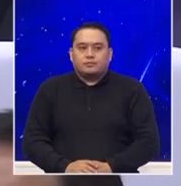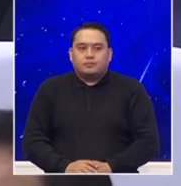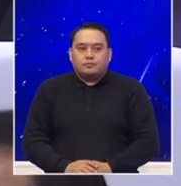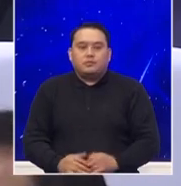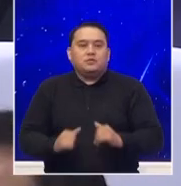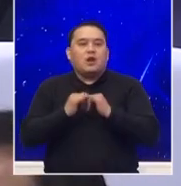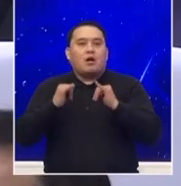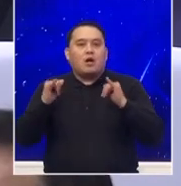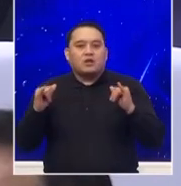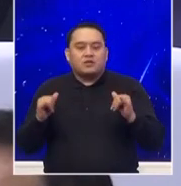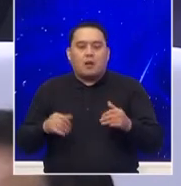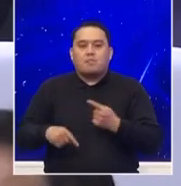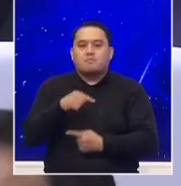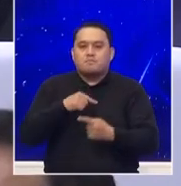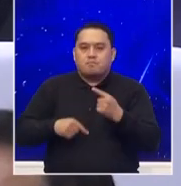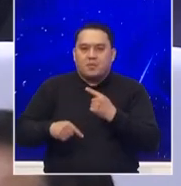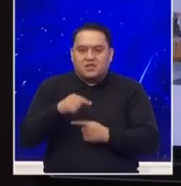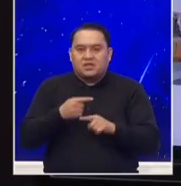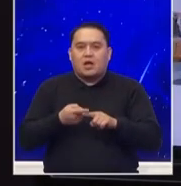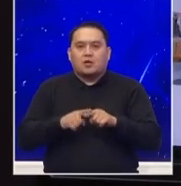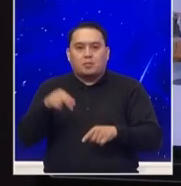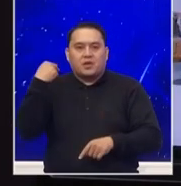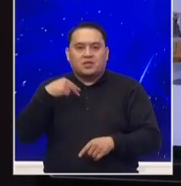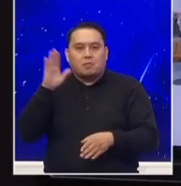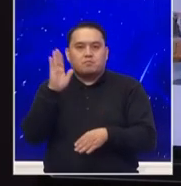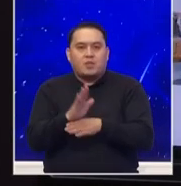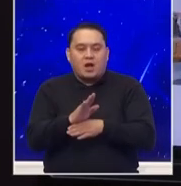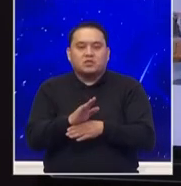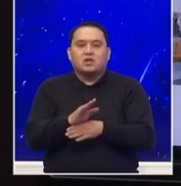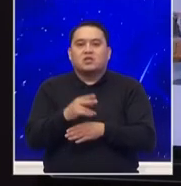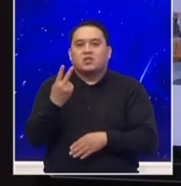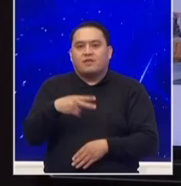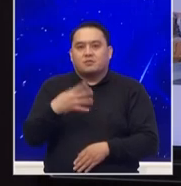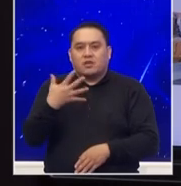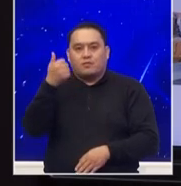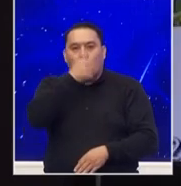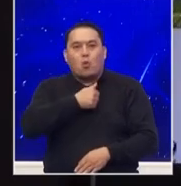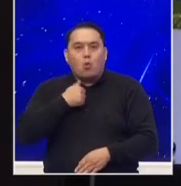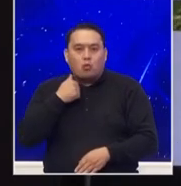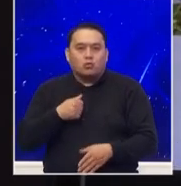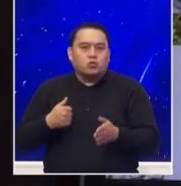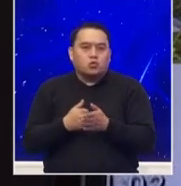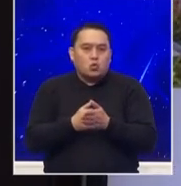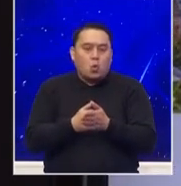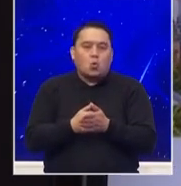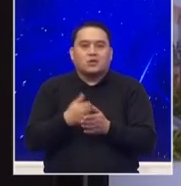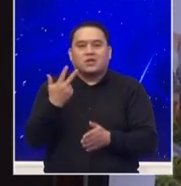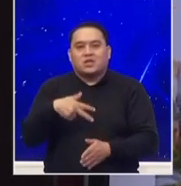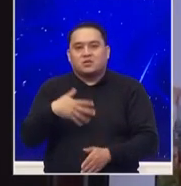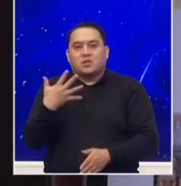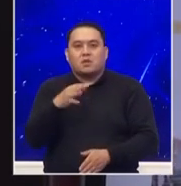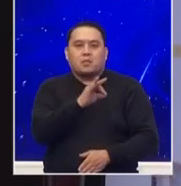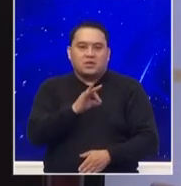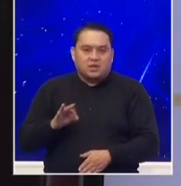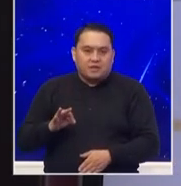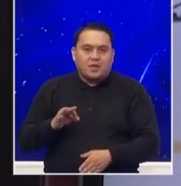Динамично развивается сектор малого и среднего бизнеса. Президентом поставлена задача к 2025 году довести его долю до